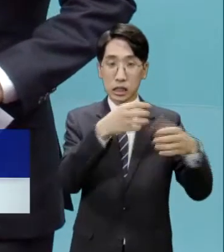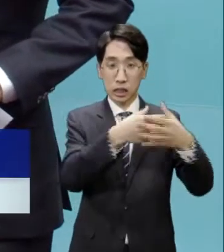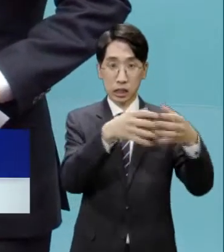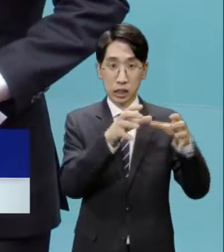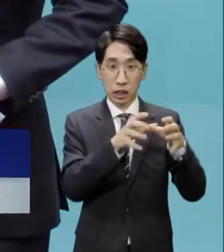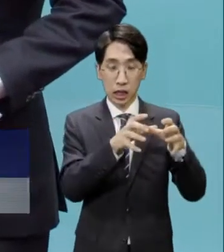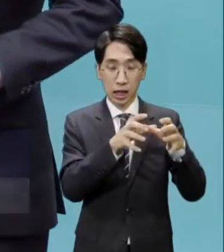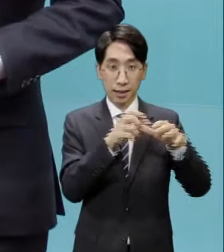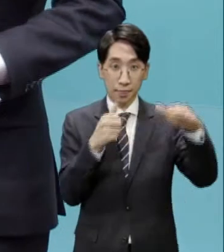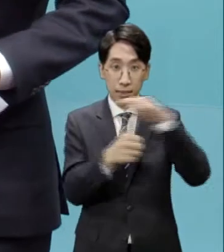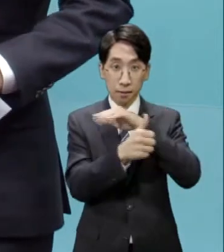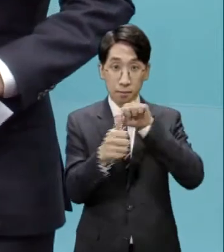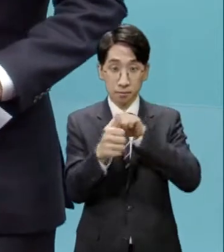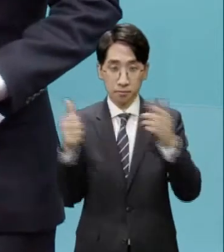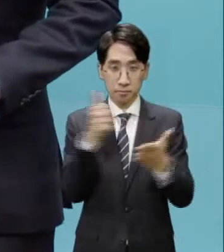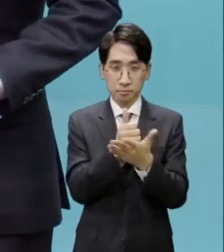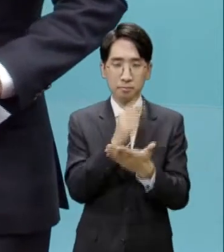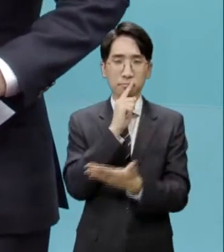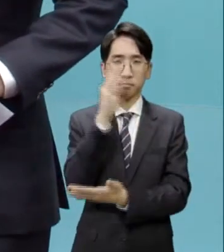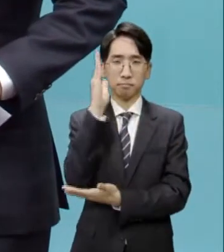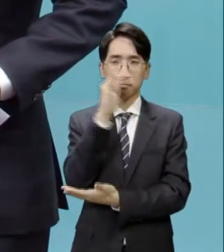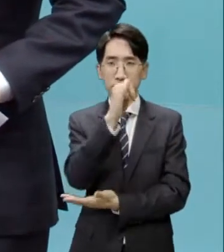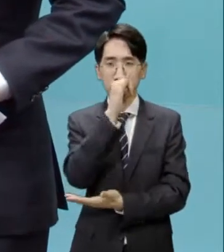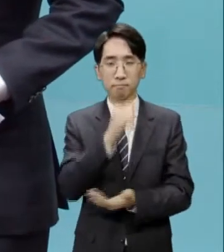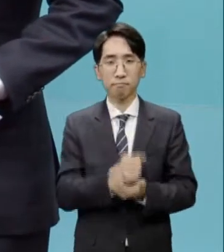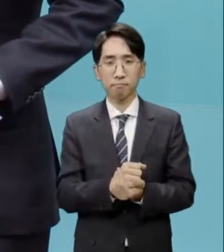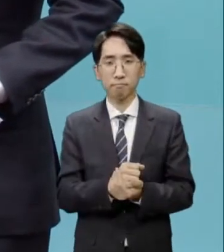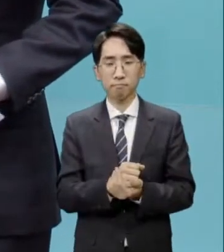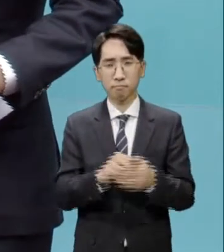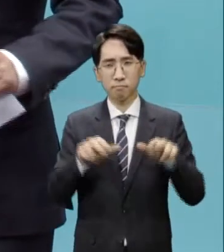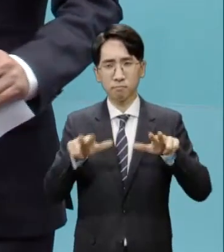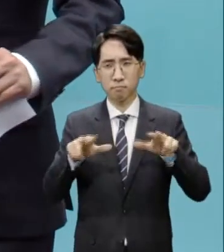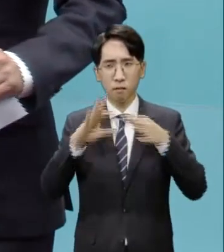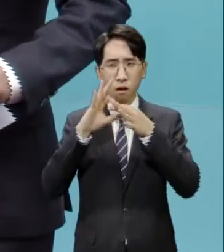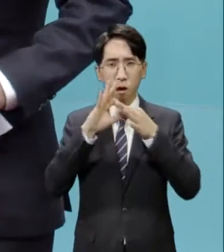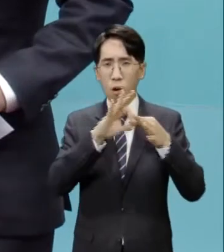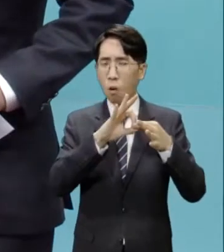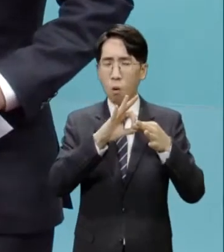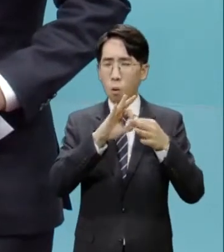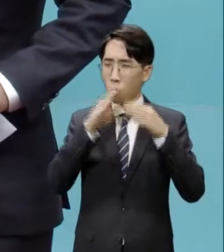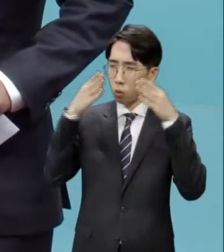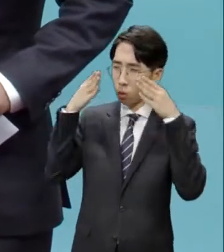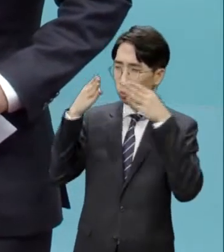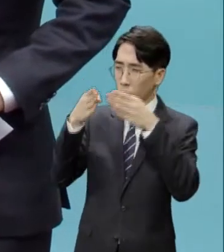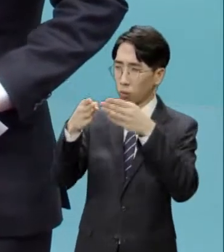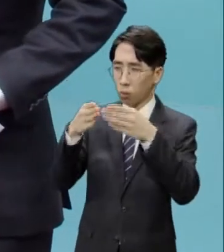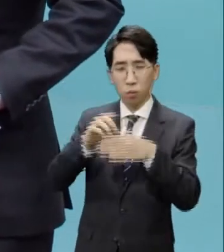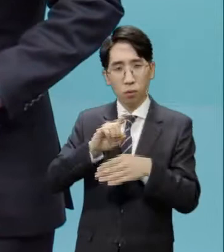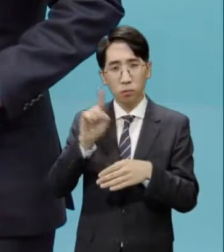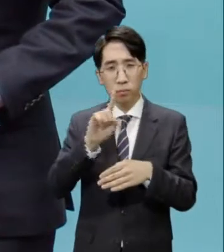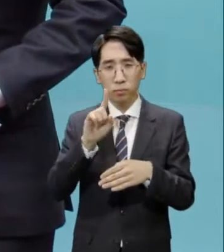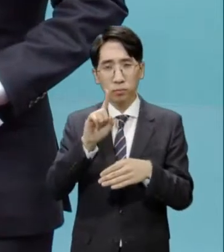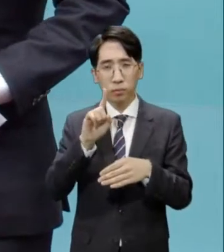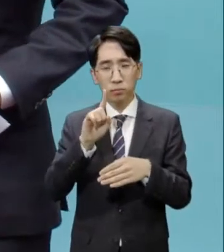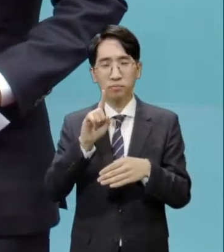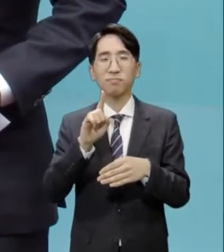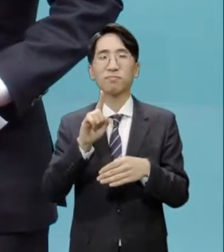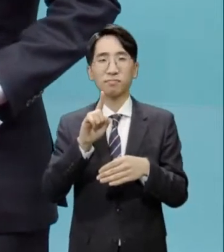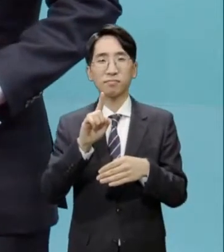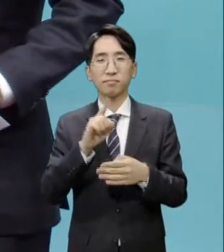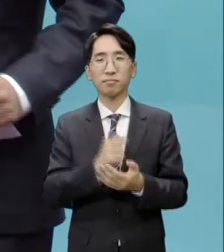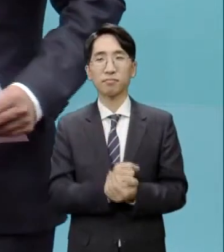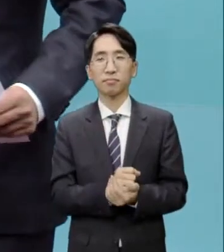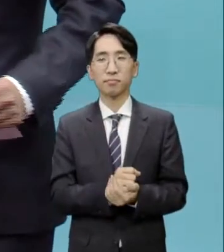주어요 원내대표가 나섰습니다 김태년 원내대표 요즘 부패 에서 뜨거운 감자인 행정수도 에 대한 얘기를 꺼냈는데 요